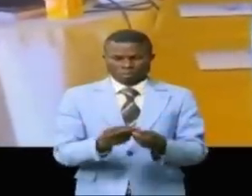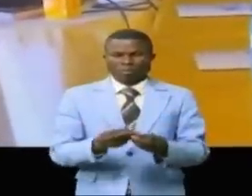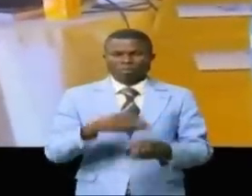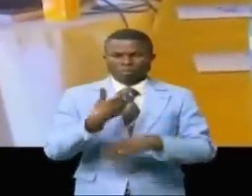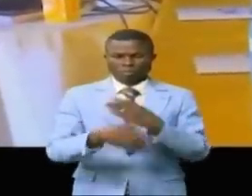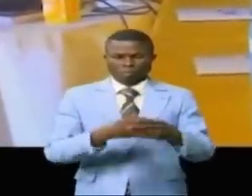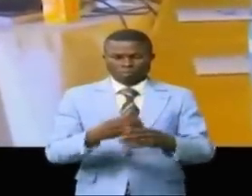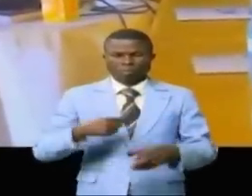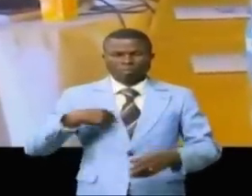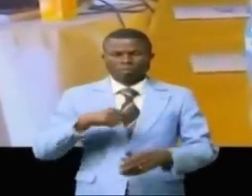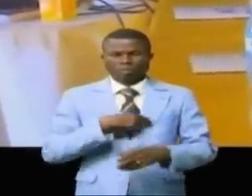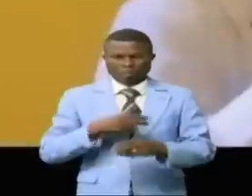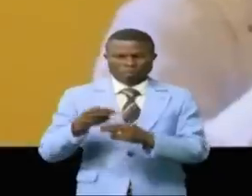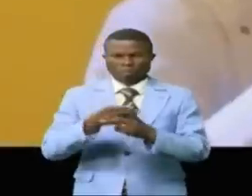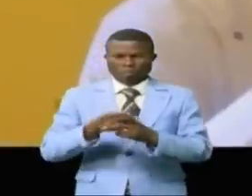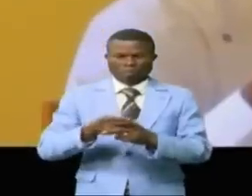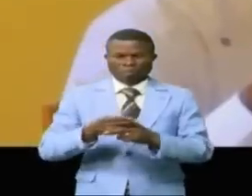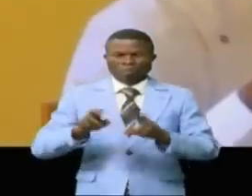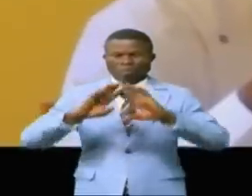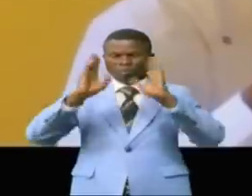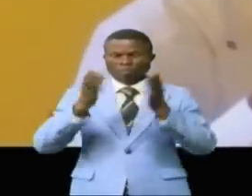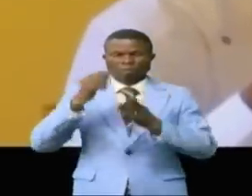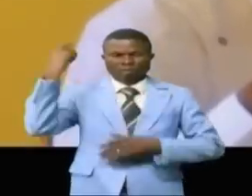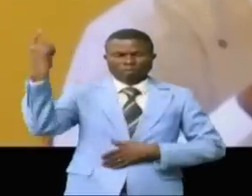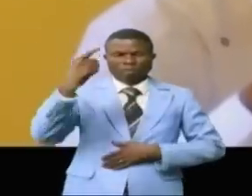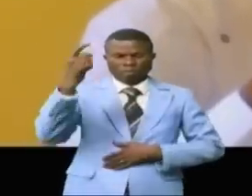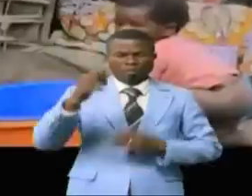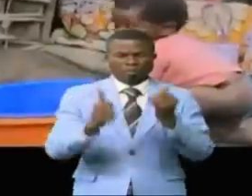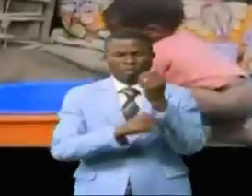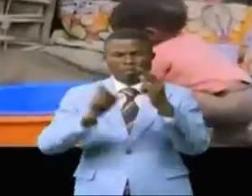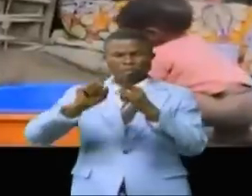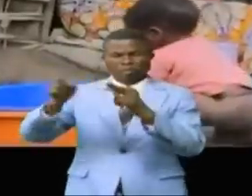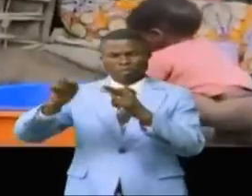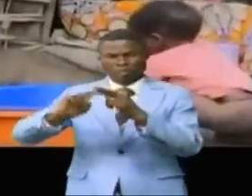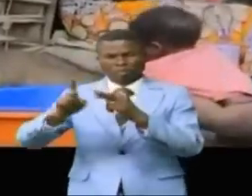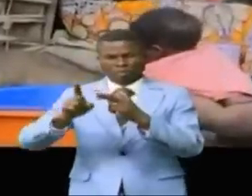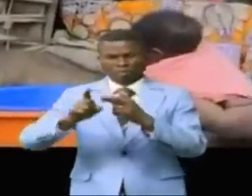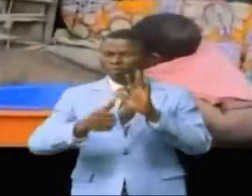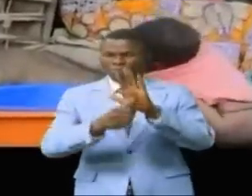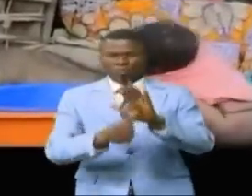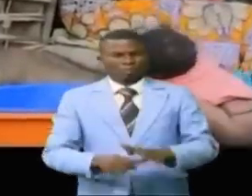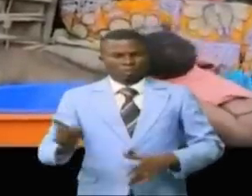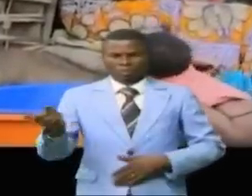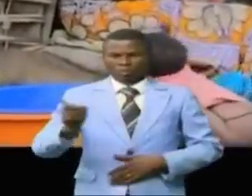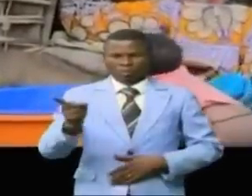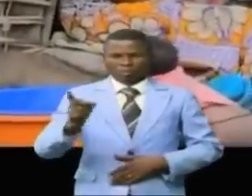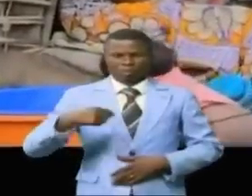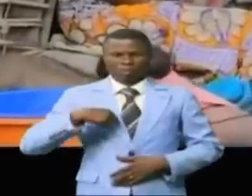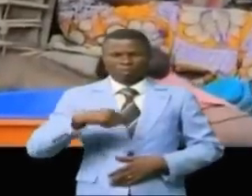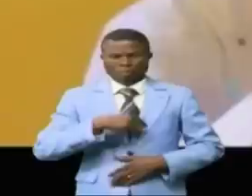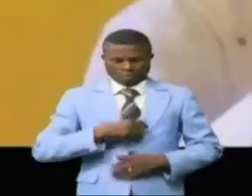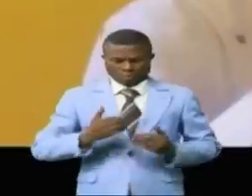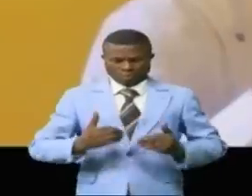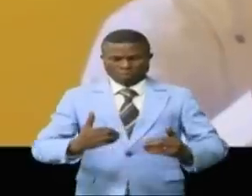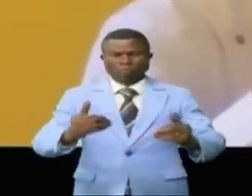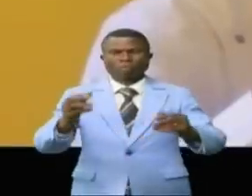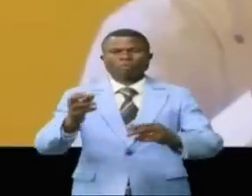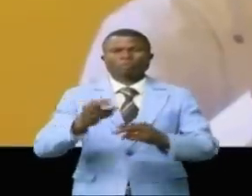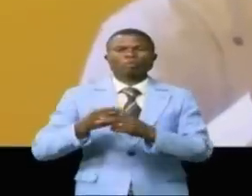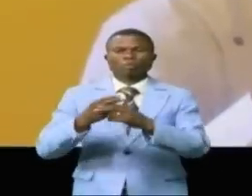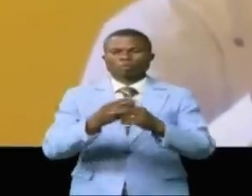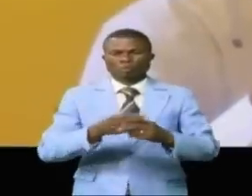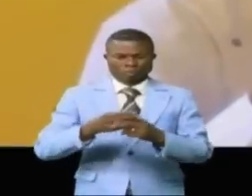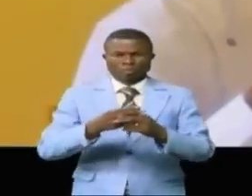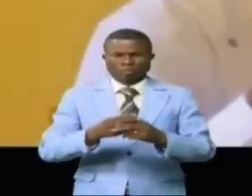le caractère civil et humanitaire des sites des déplacés ne soit pas violé, de renforcer la sécurité et d'œuvrer